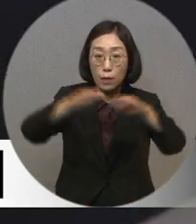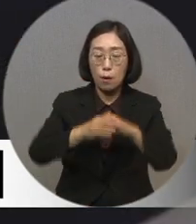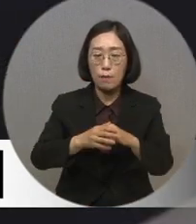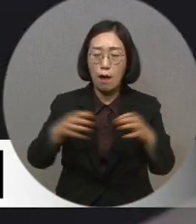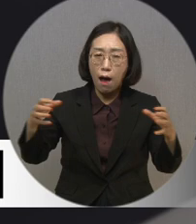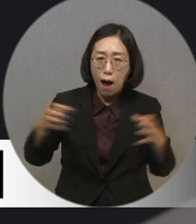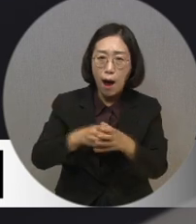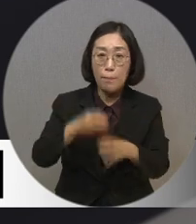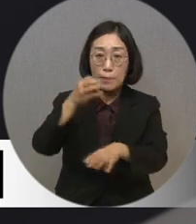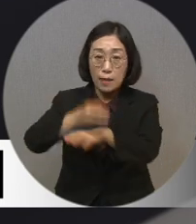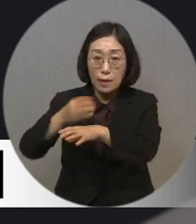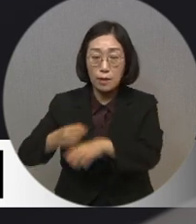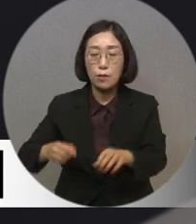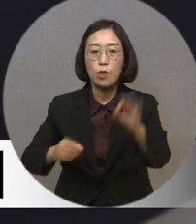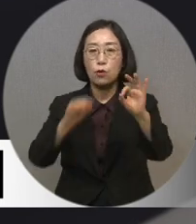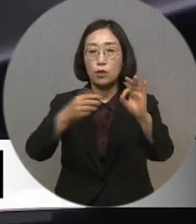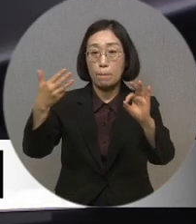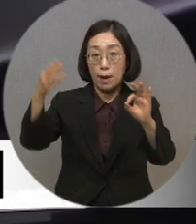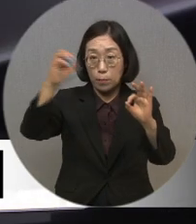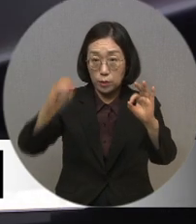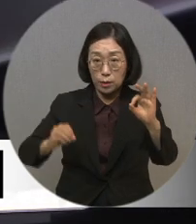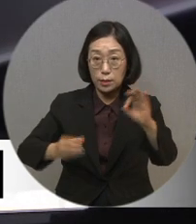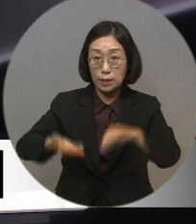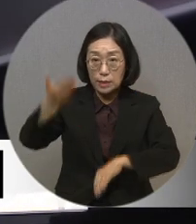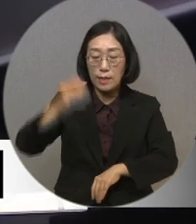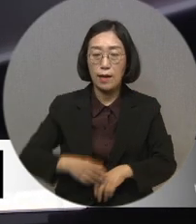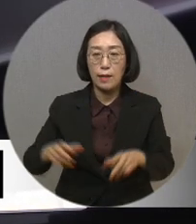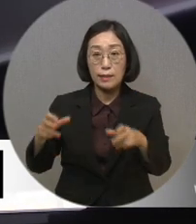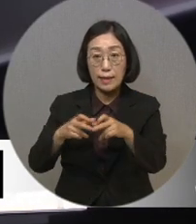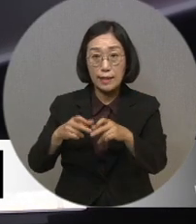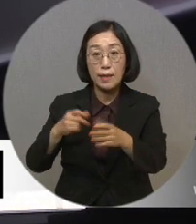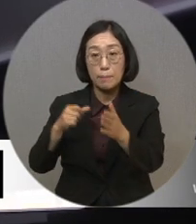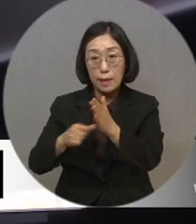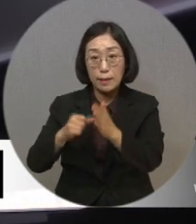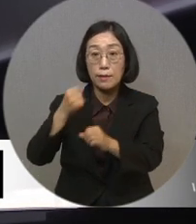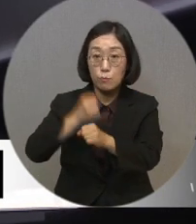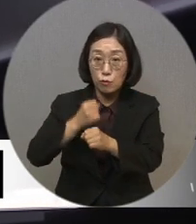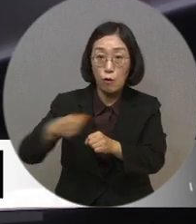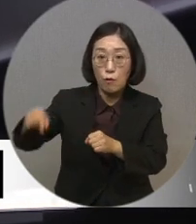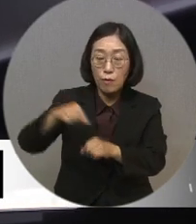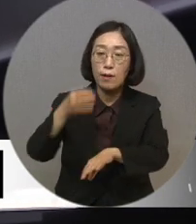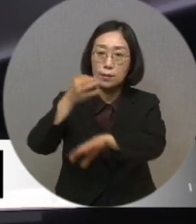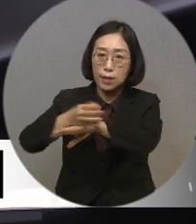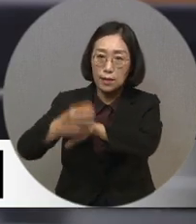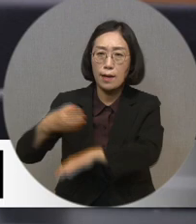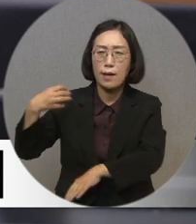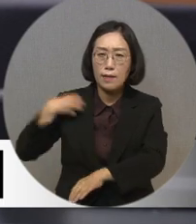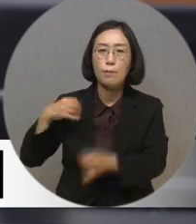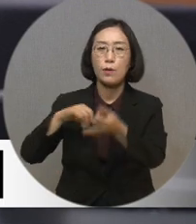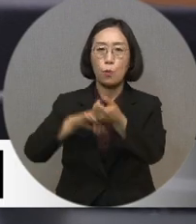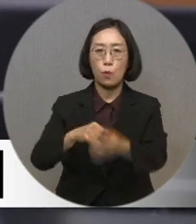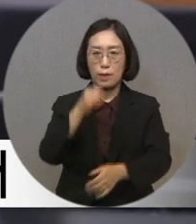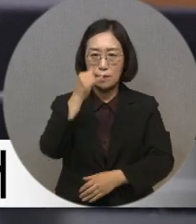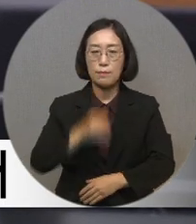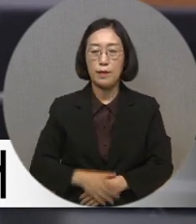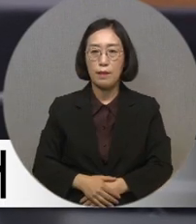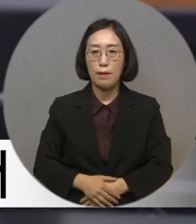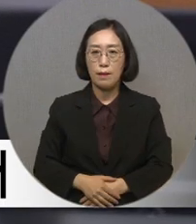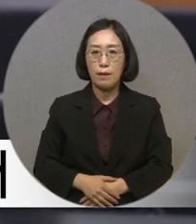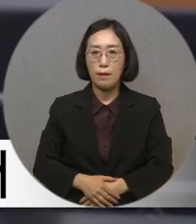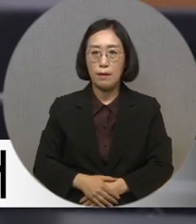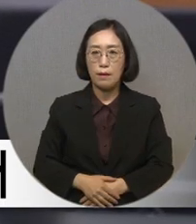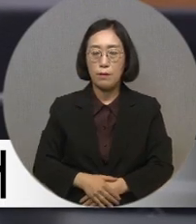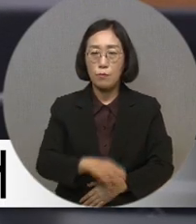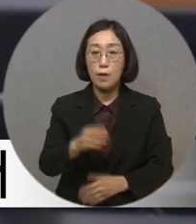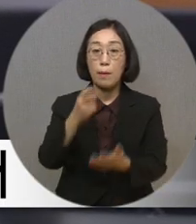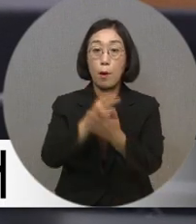구매액의 0.8% 이상을 이러한 장애인 표준 사업장 생산품으로 구매할 의무가 있습니다. 이번